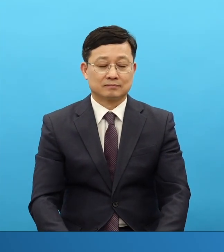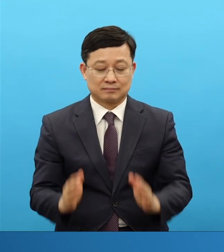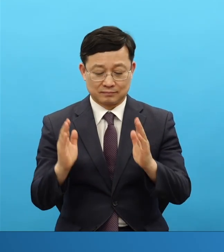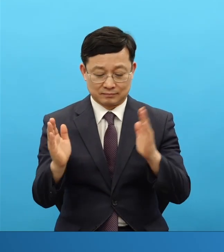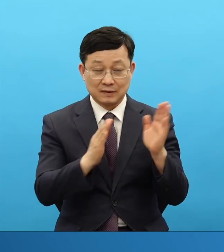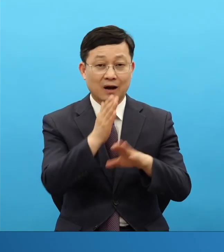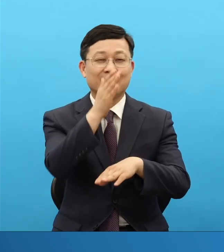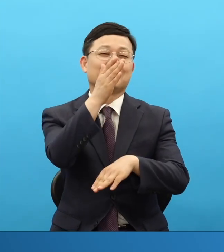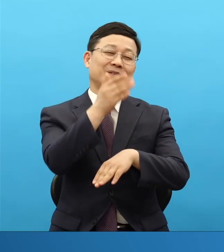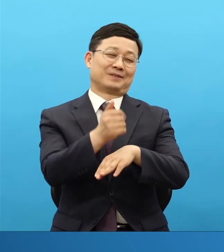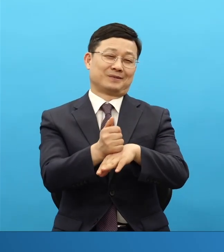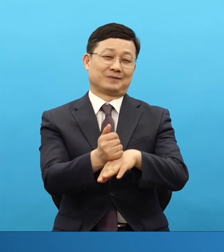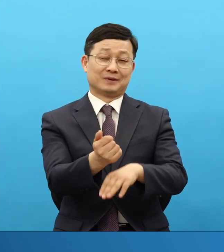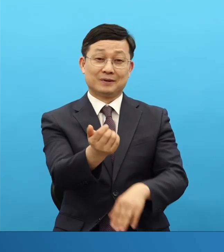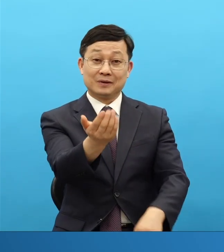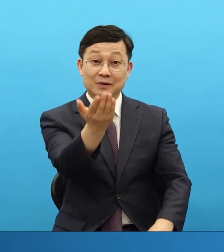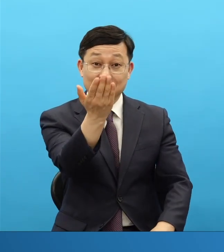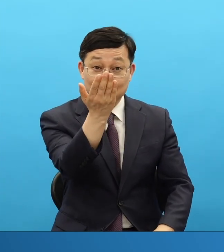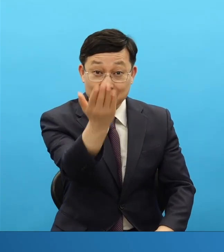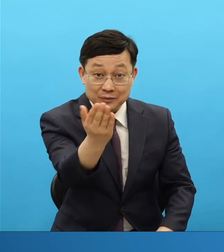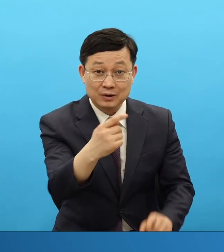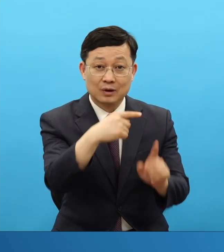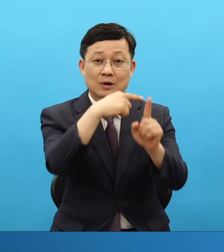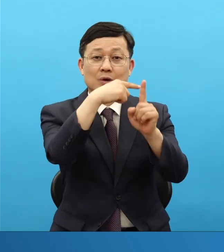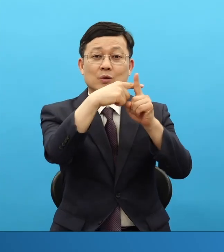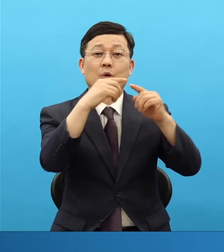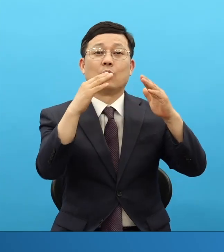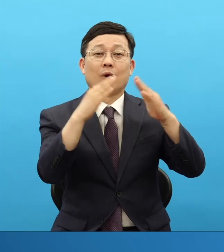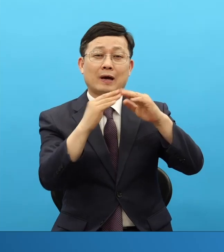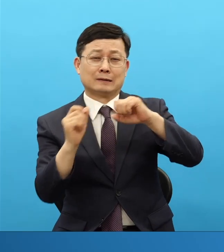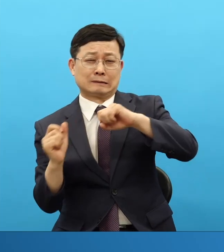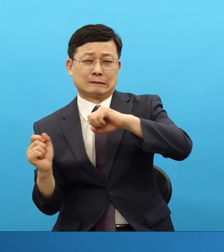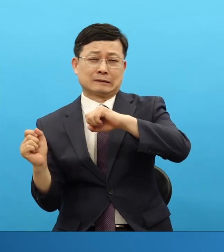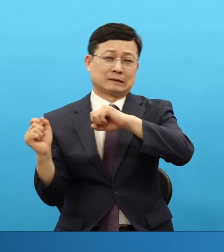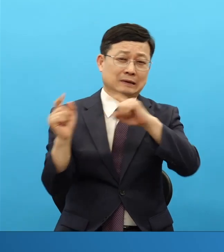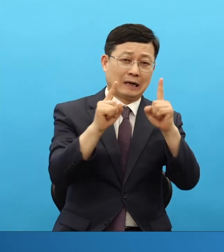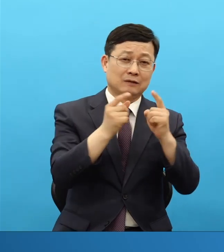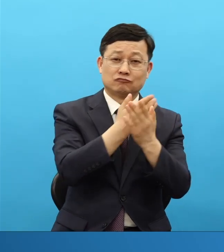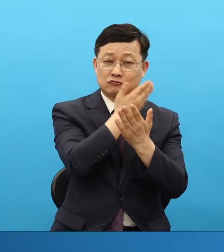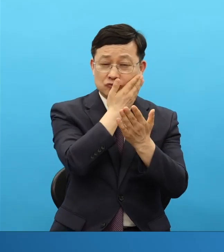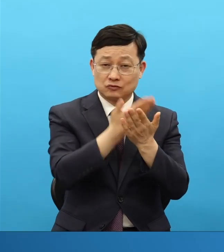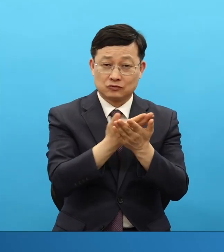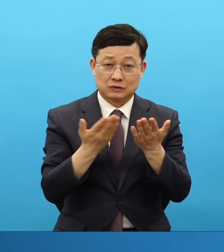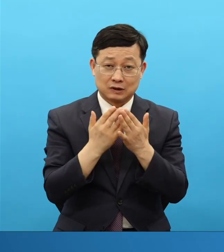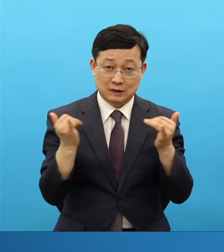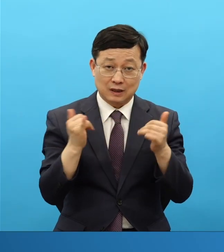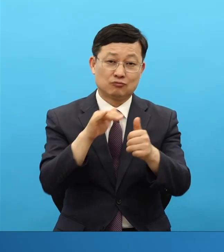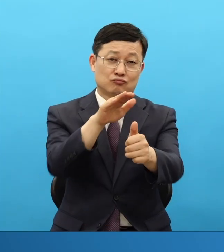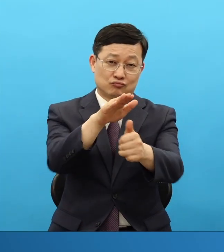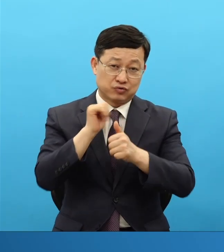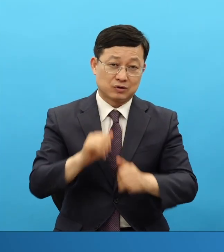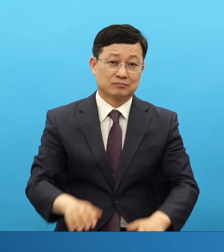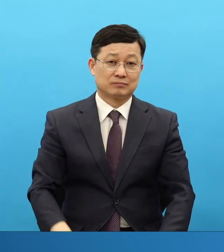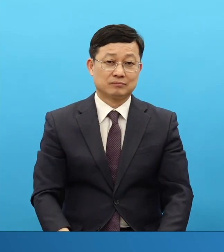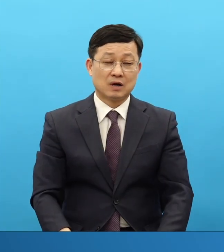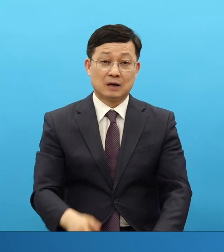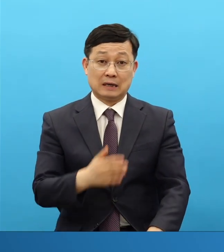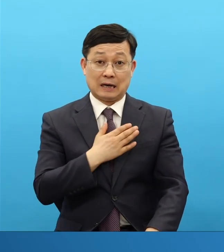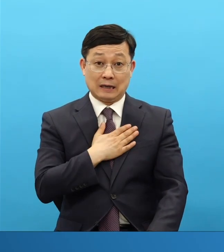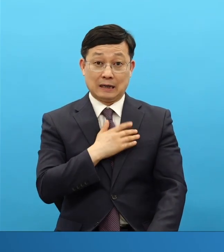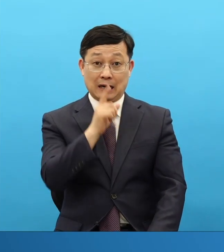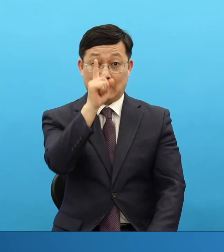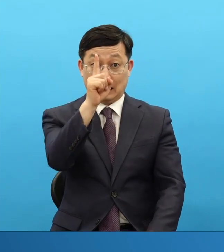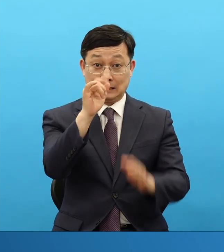교회 살리는 중직자로 부르셨다. That God has called you as a church officer to save the 오늘 church. 딱 결단하셔야 돼. And so make that 내 resolution 한 today. 명이